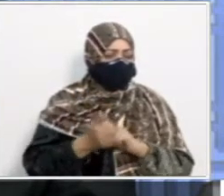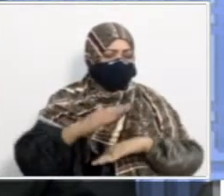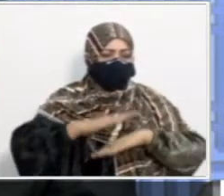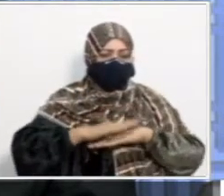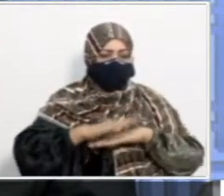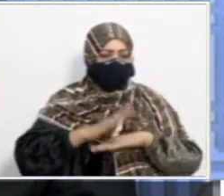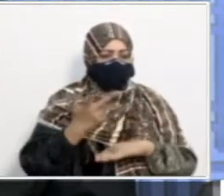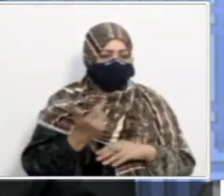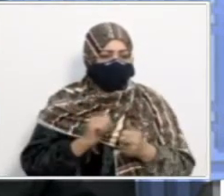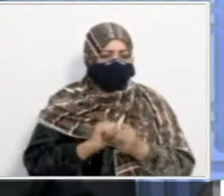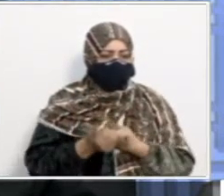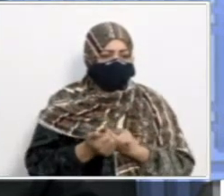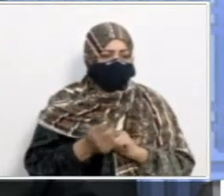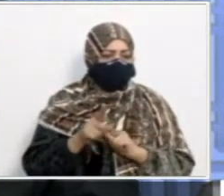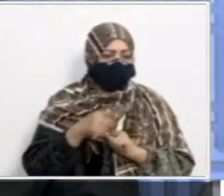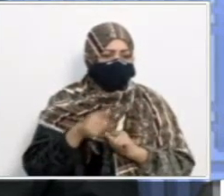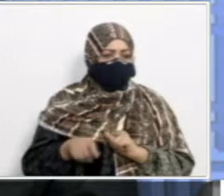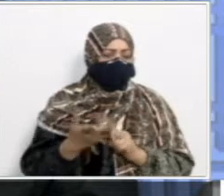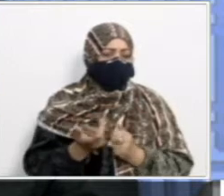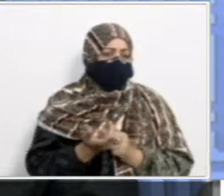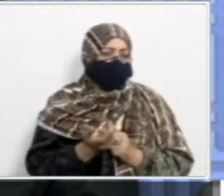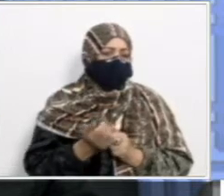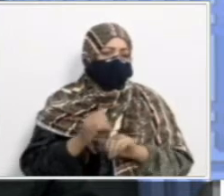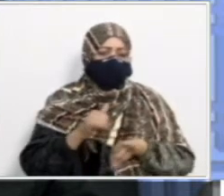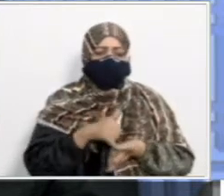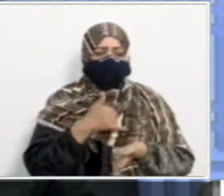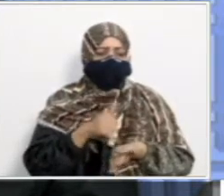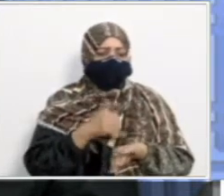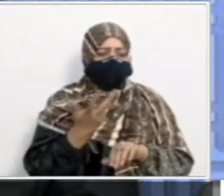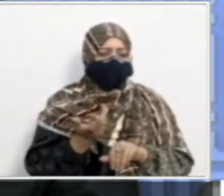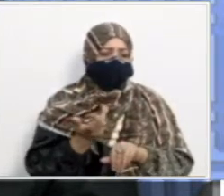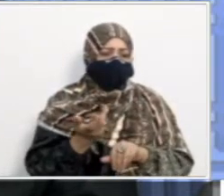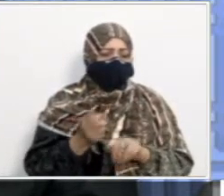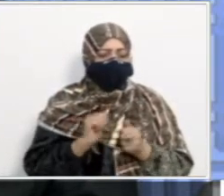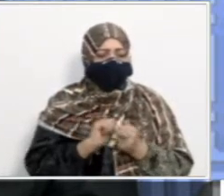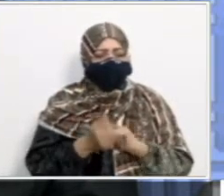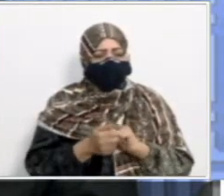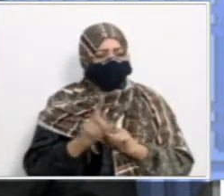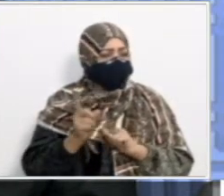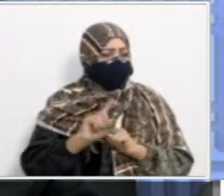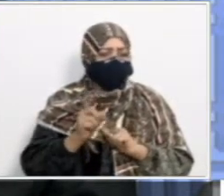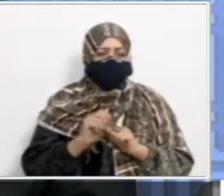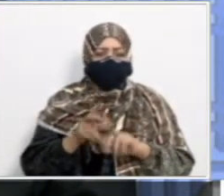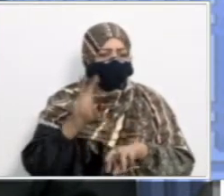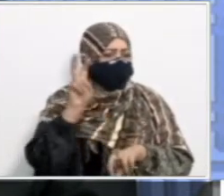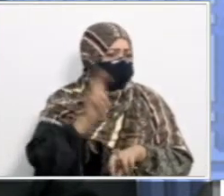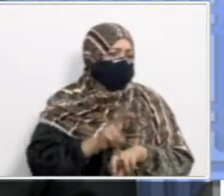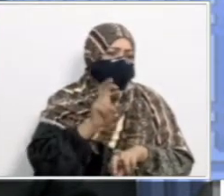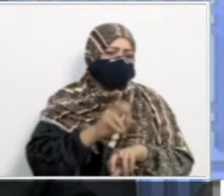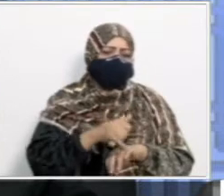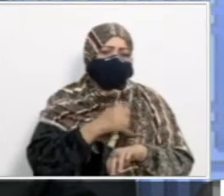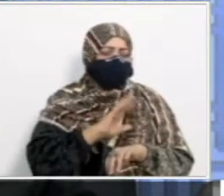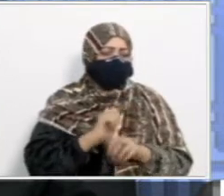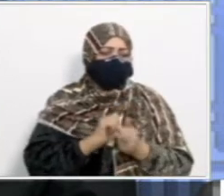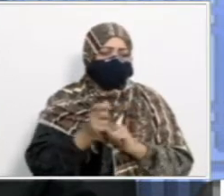هو مش زوجك، فطلاق لا ينفد والحالة هذه طلاقه غير نافذ ولا عبرة